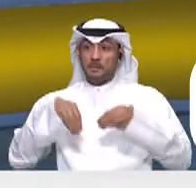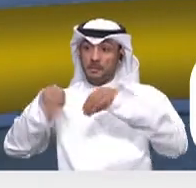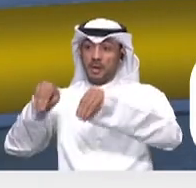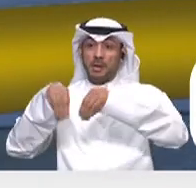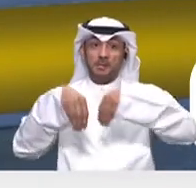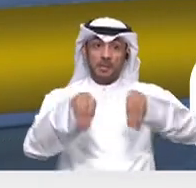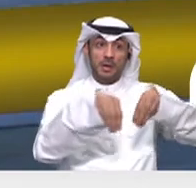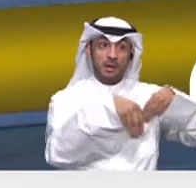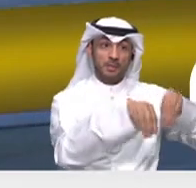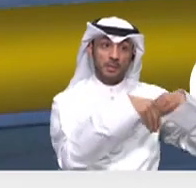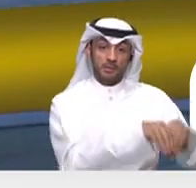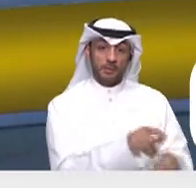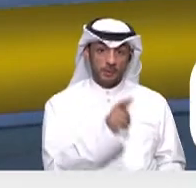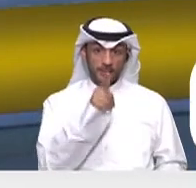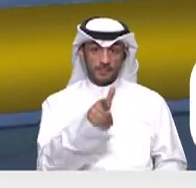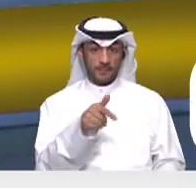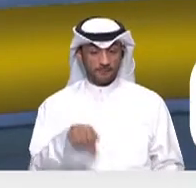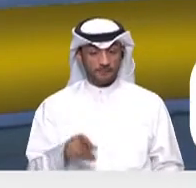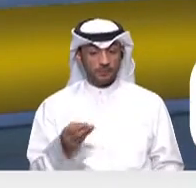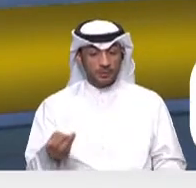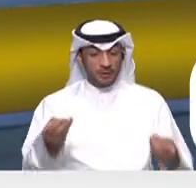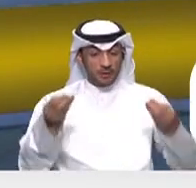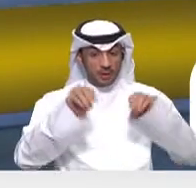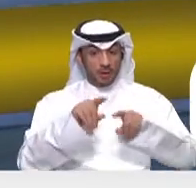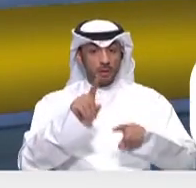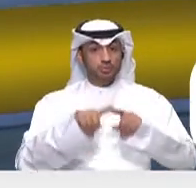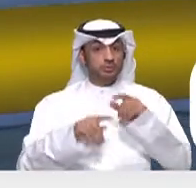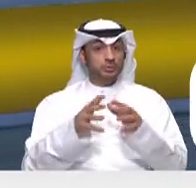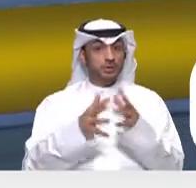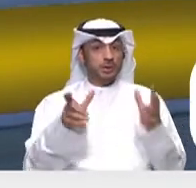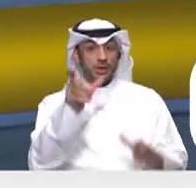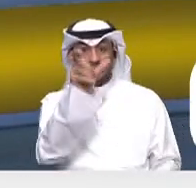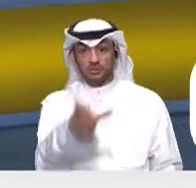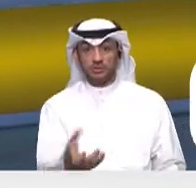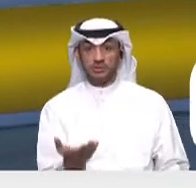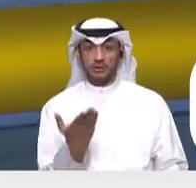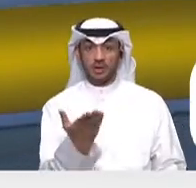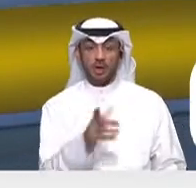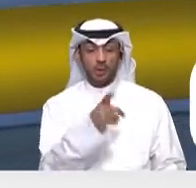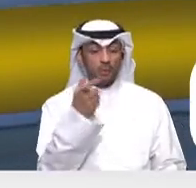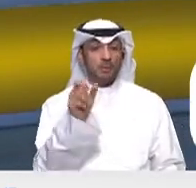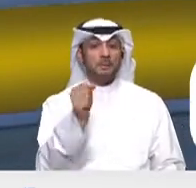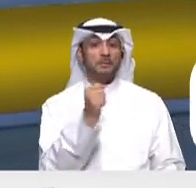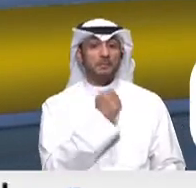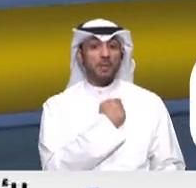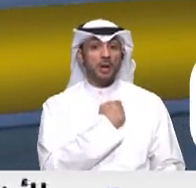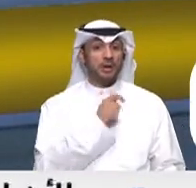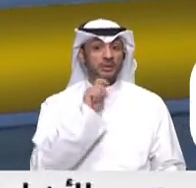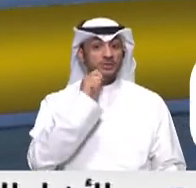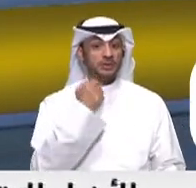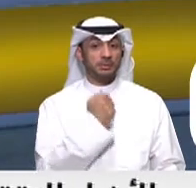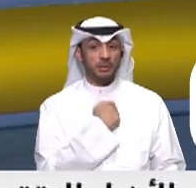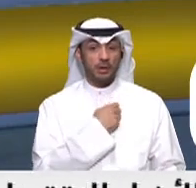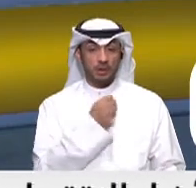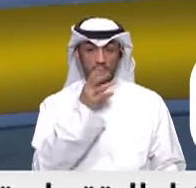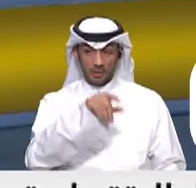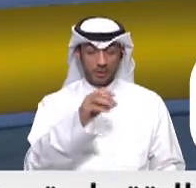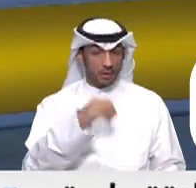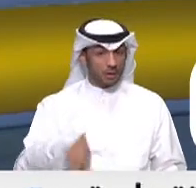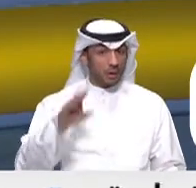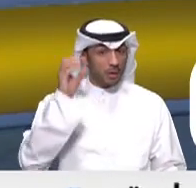فهذا الشيء يزيد حساسيه الشخص او المعلومات العامه قله الوعي